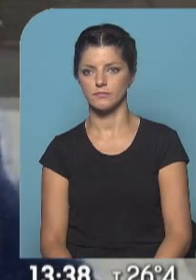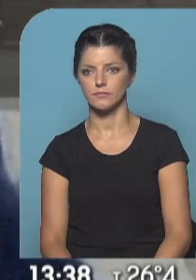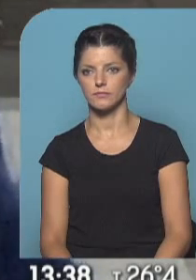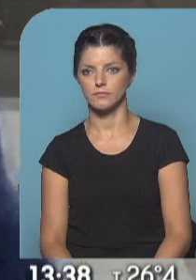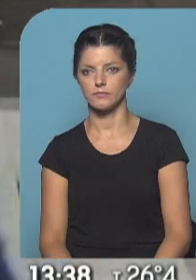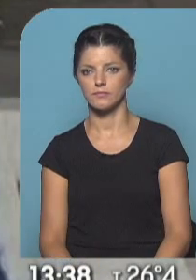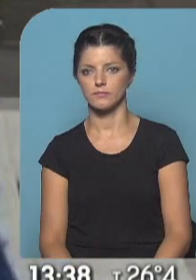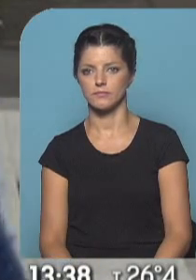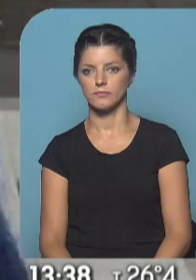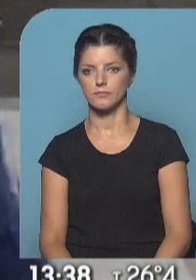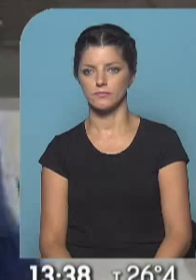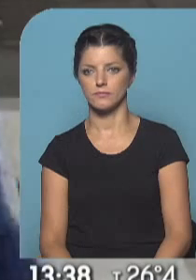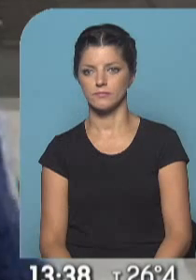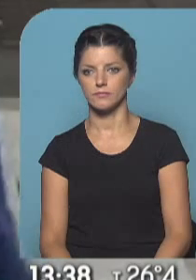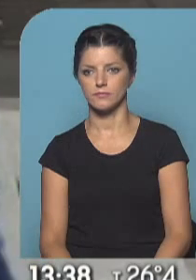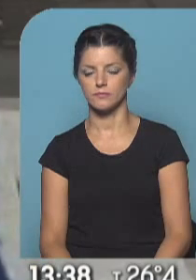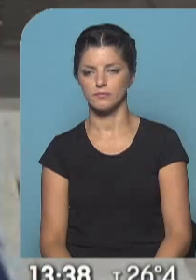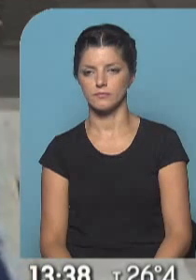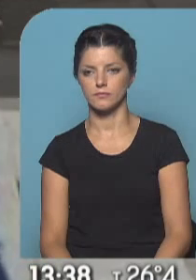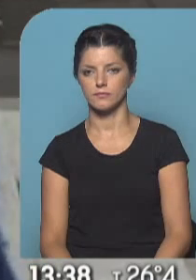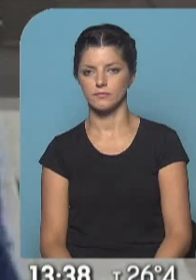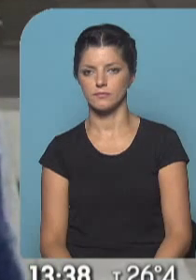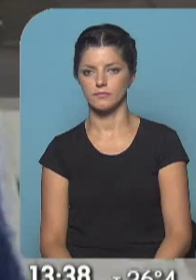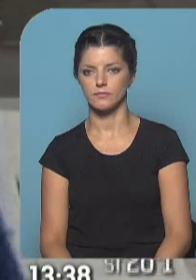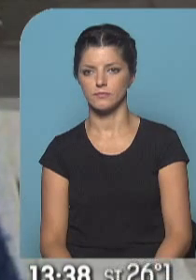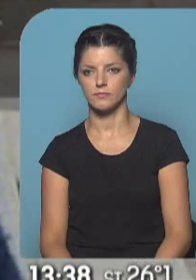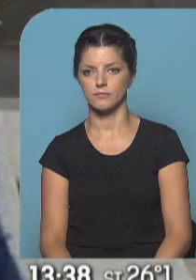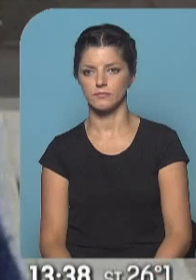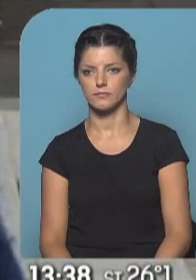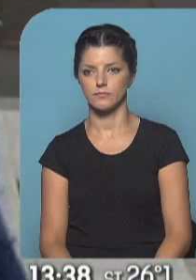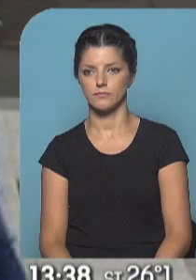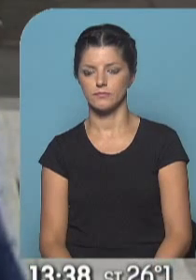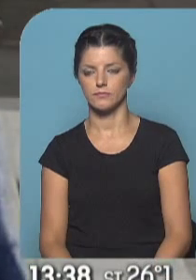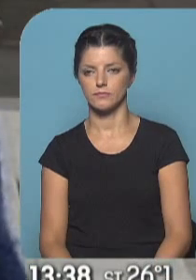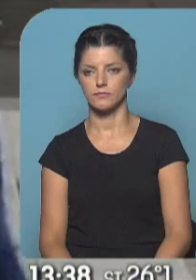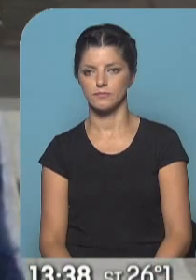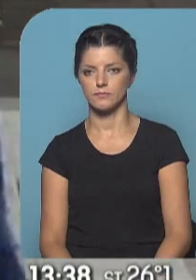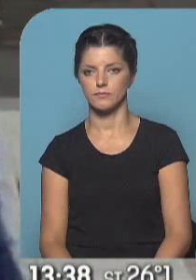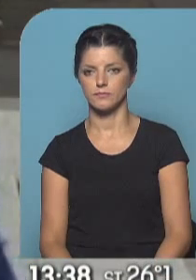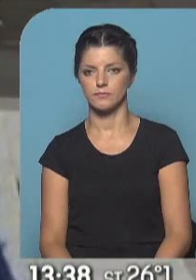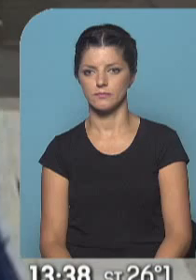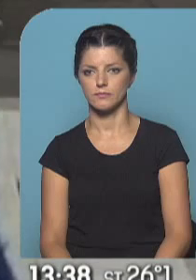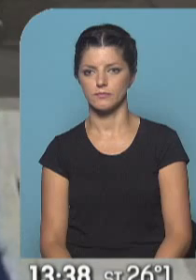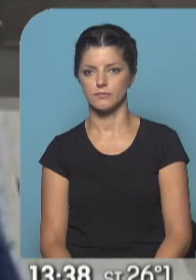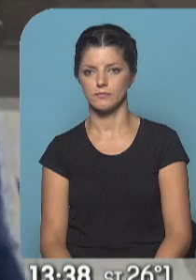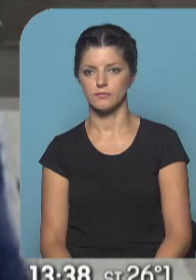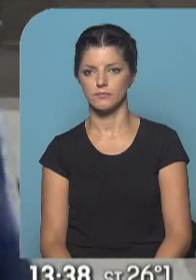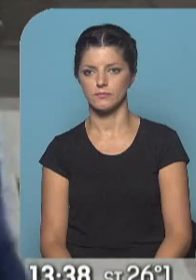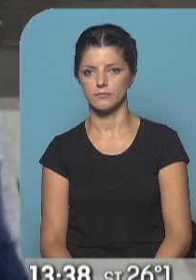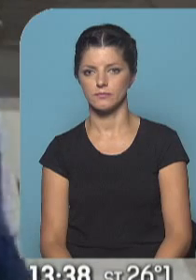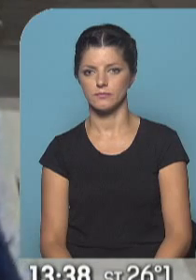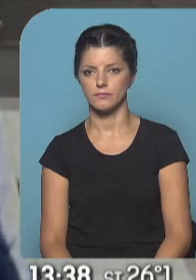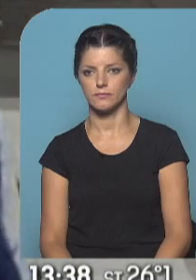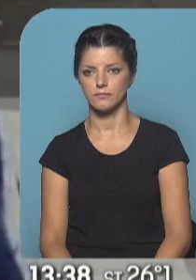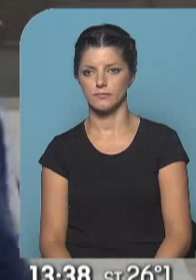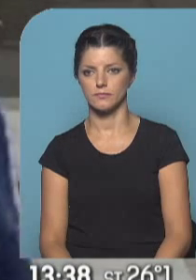коли зможуть бути завершені ті розслідування, які нам будуть передані. Оскільки ми знаємо, що проваджень багато, що по деяким, можливо, існують